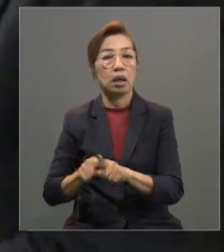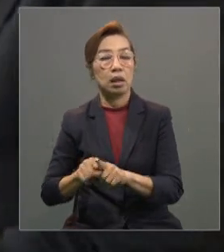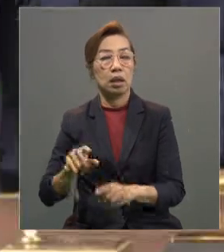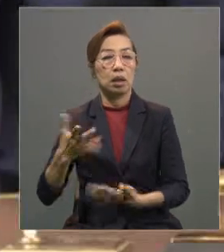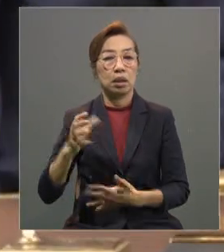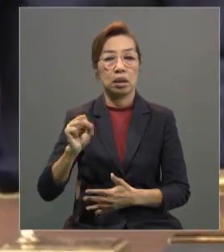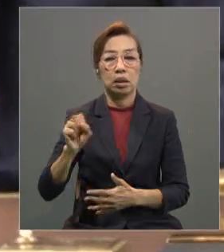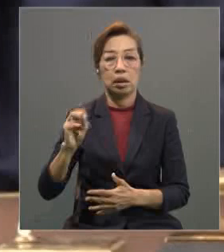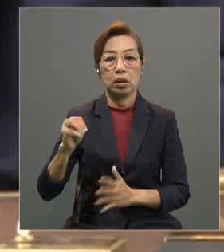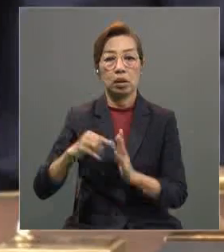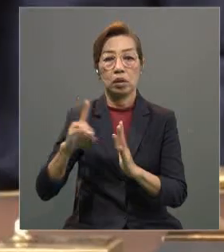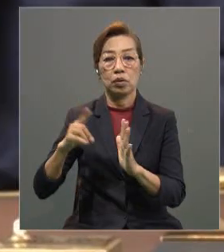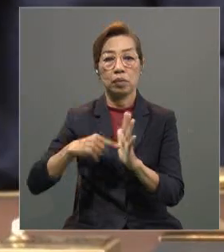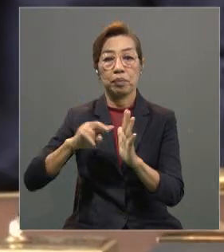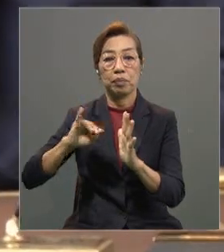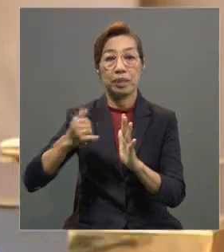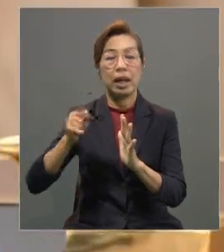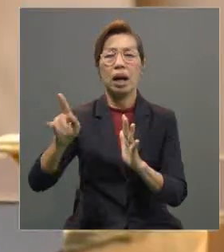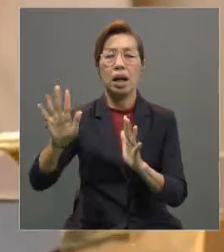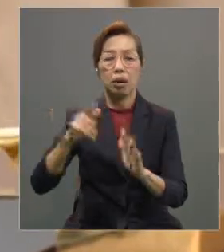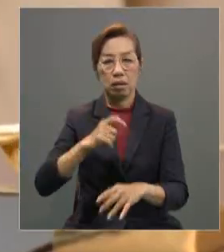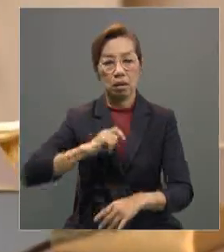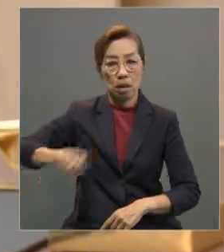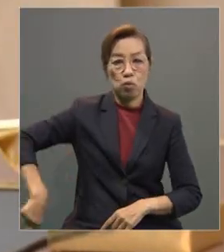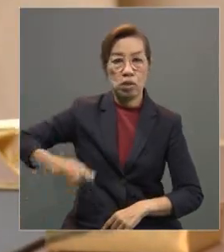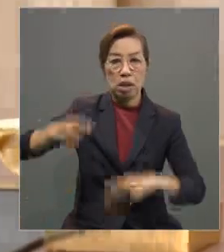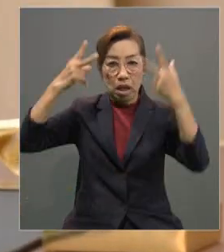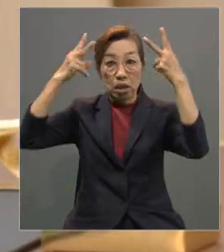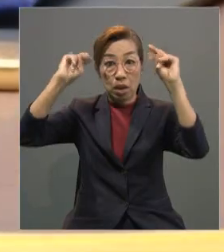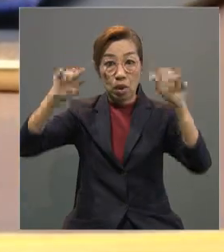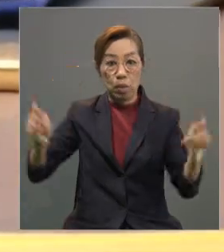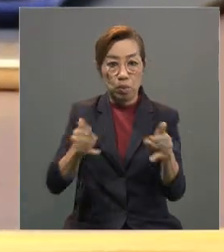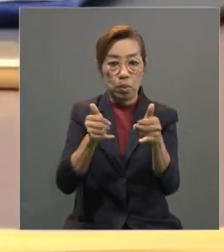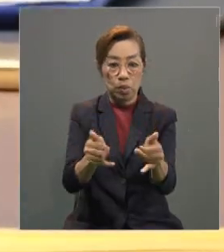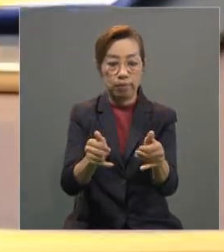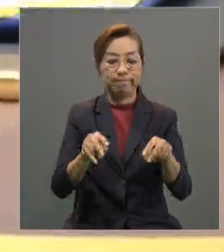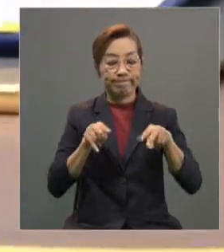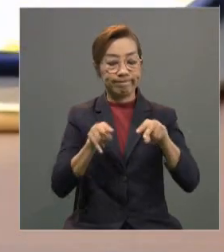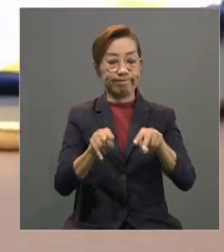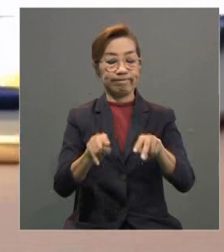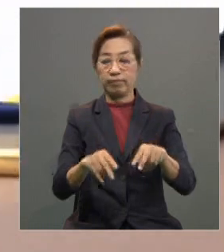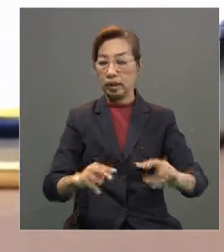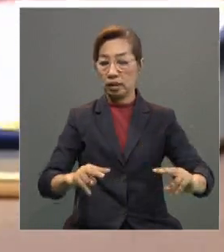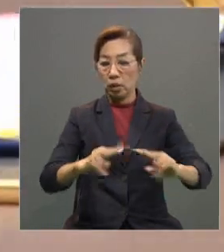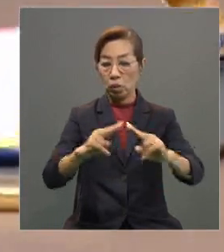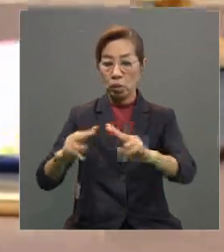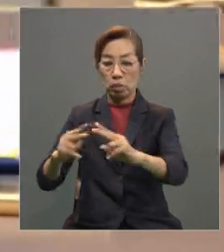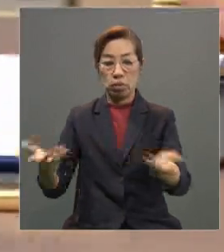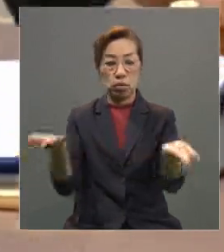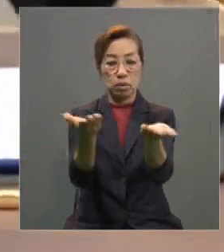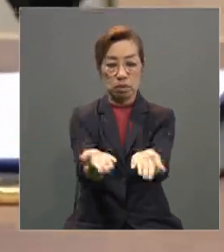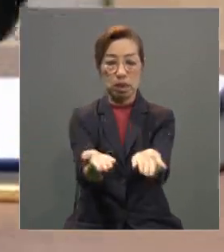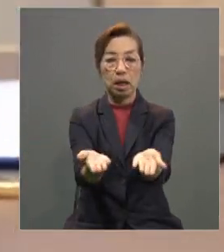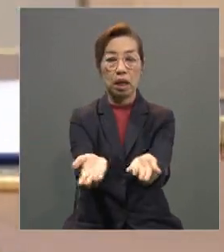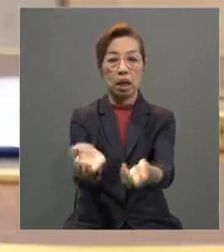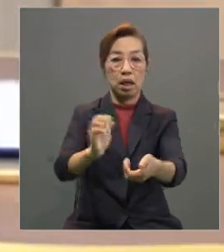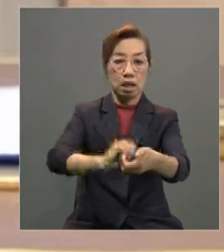มหาบวรอธิบดีฮุนมานัตนายกรัฐมนตรีราชอาณาจักรกัมพูชาเป็นสักขีพญาในพิธีลงนามและแลกเปลี่ยนบันทึกความ